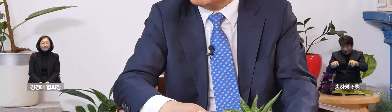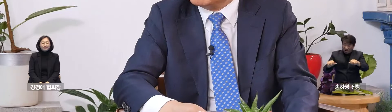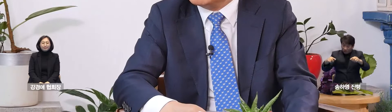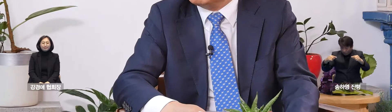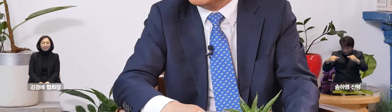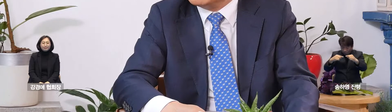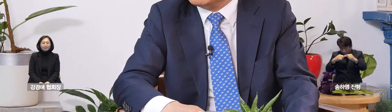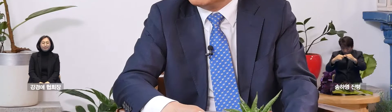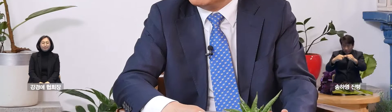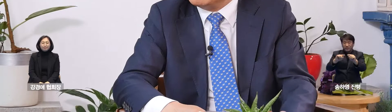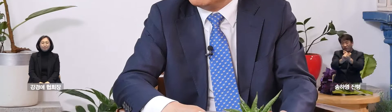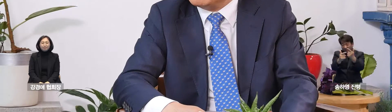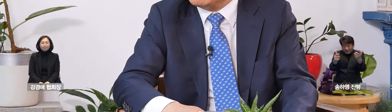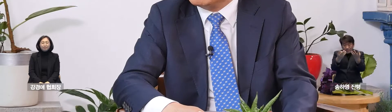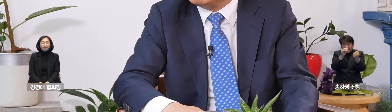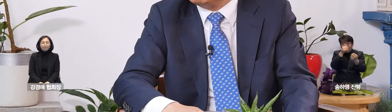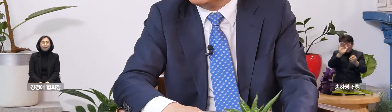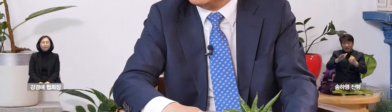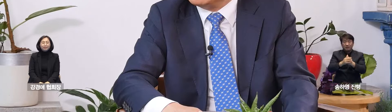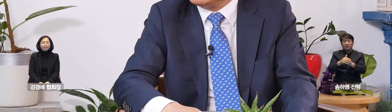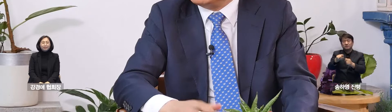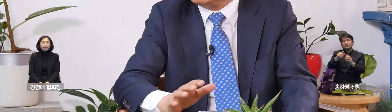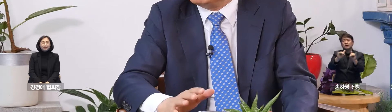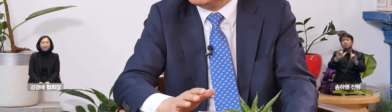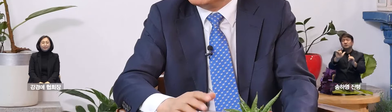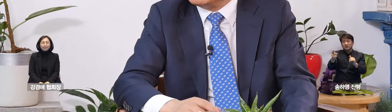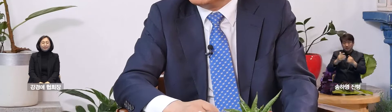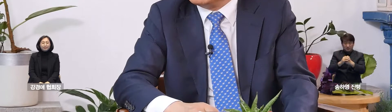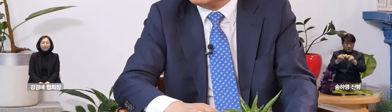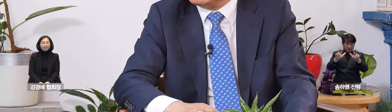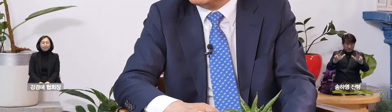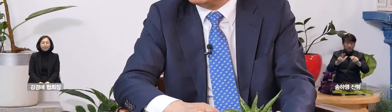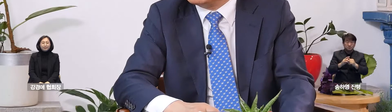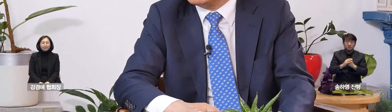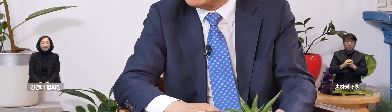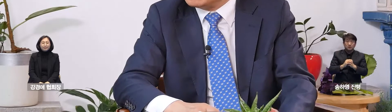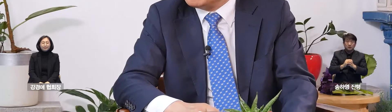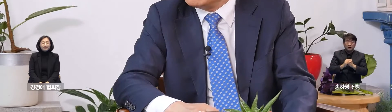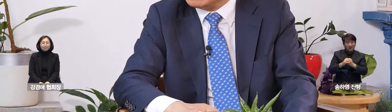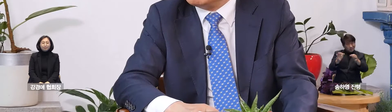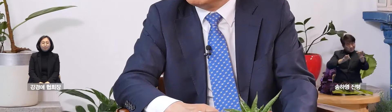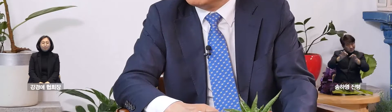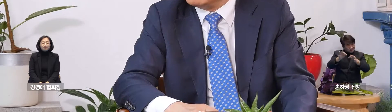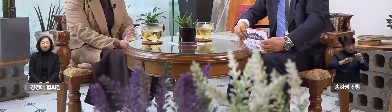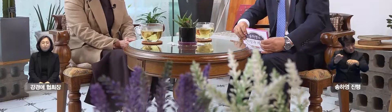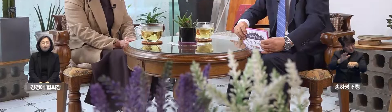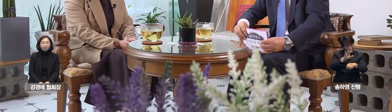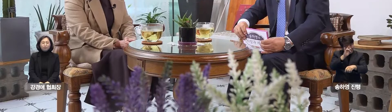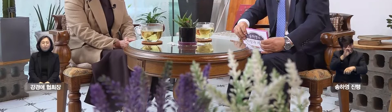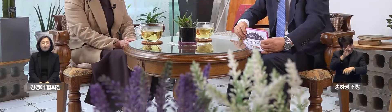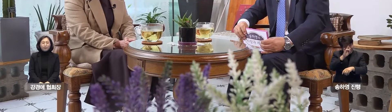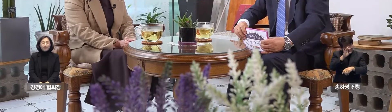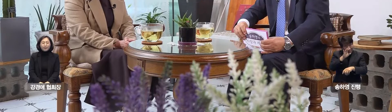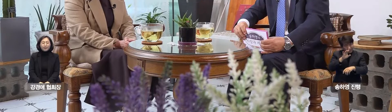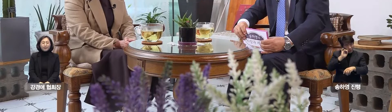이러면서 만들었던 주저도 이루어지고. 예, 예. 그분들이 지금은 장사 잘 안 되는가요?